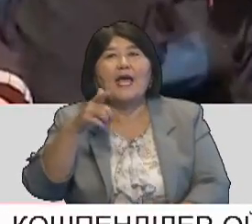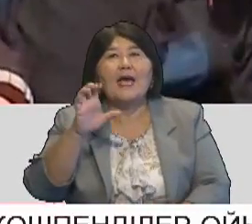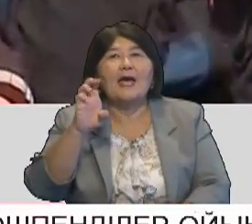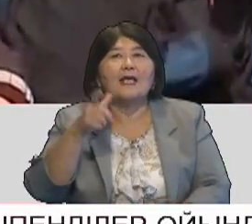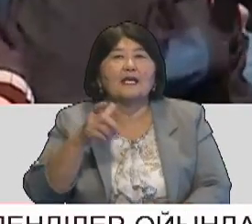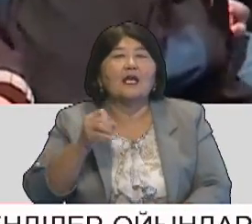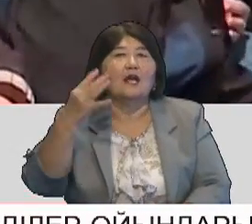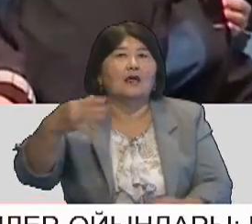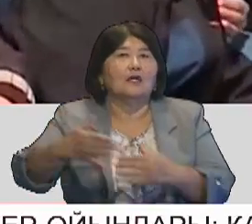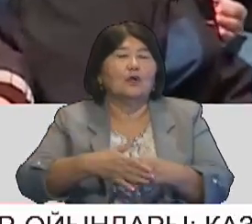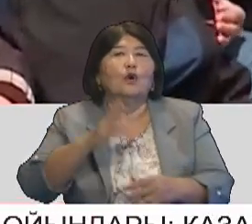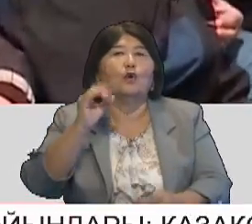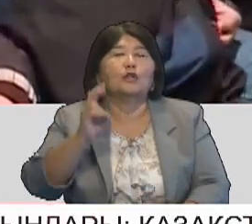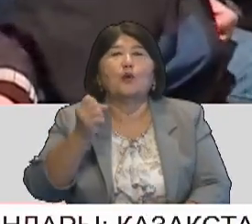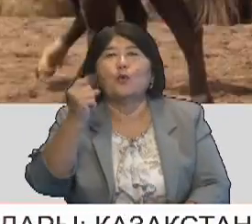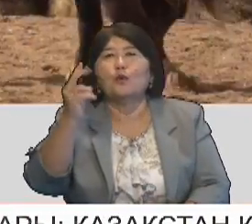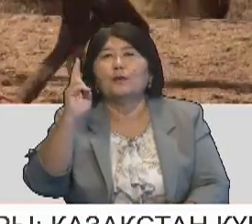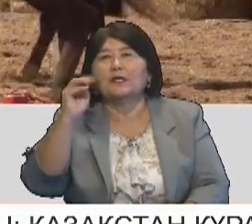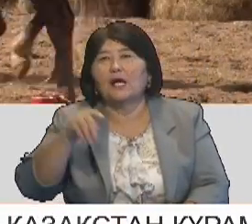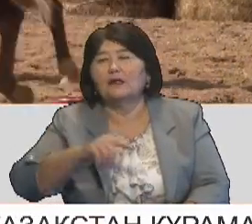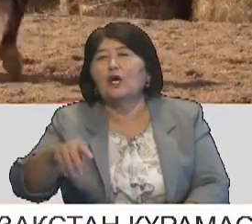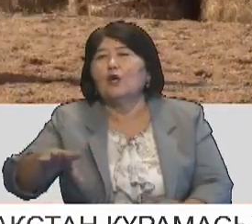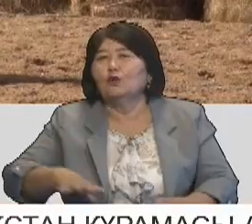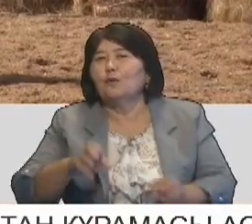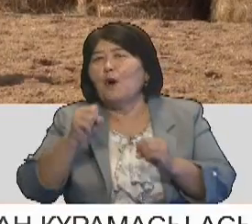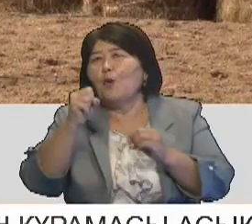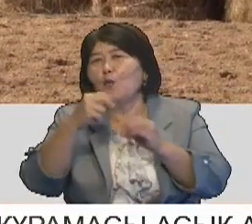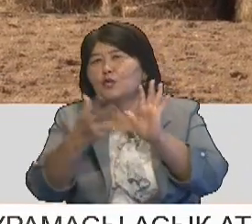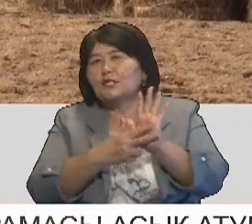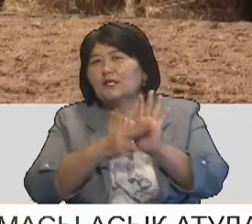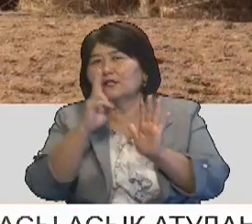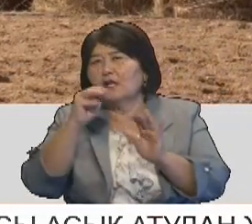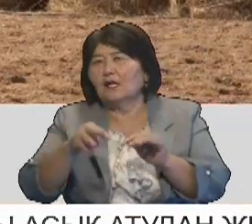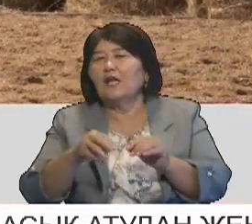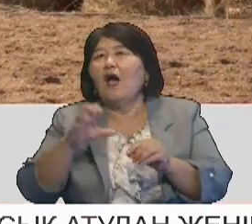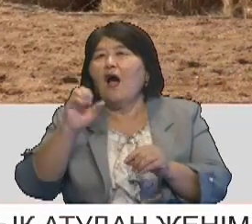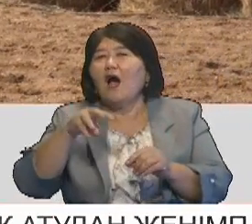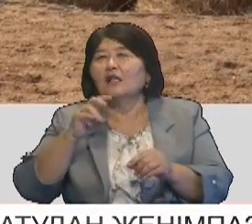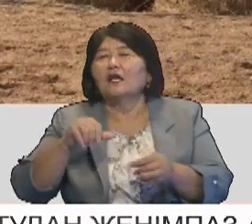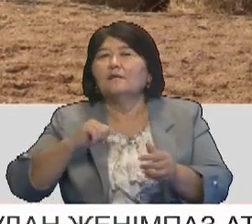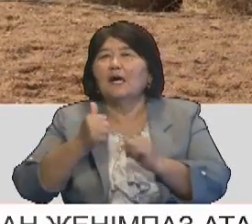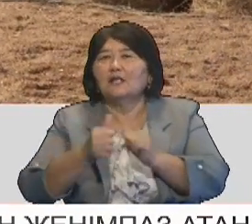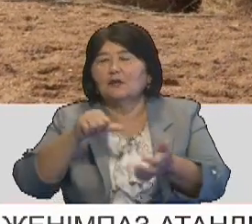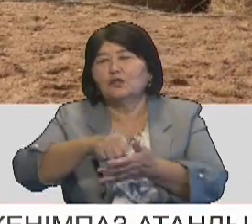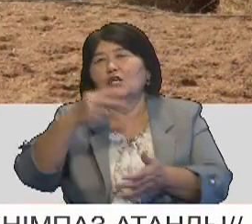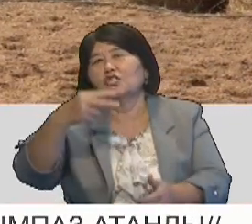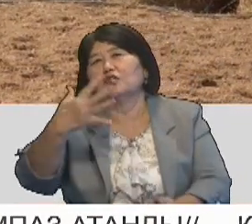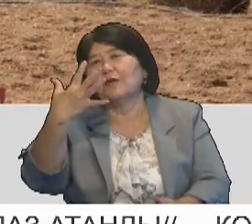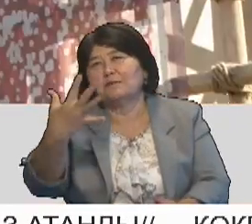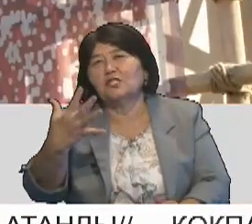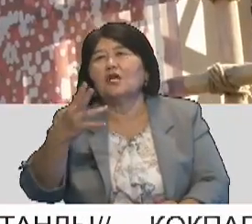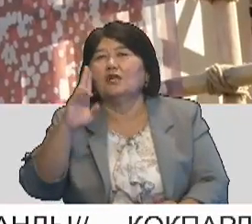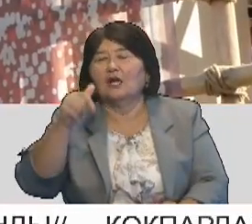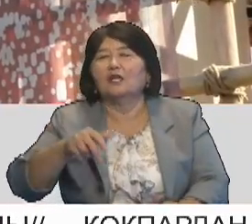ат қосады. Құнандар 11 шақырымға, топқа түскен тұлпарлар 18 шақырымға, ал аламанға қатысатын жүйріктер 25 шақырымға шабады.